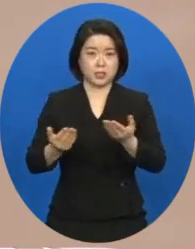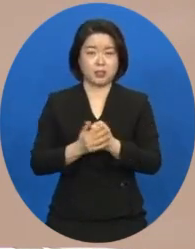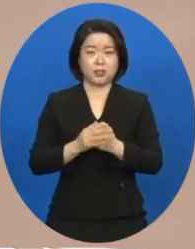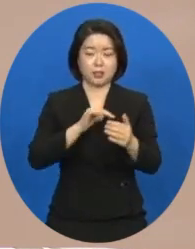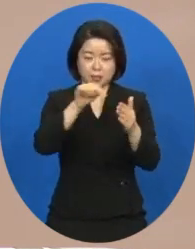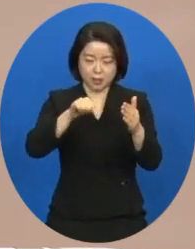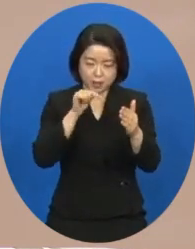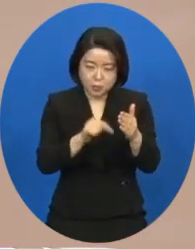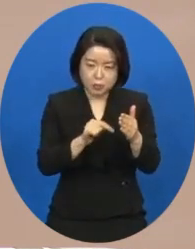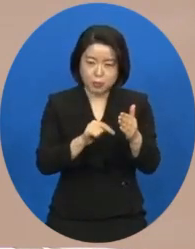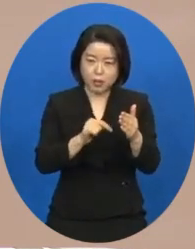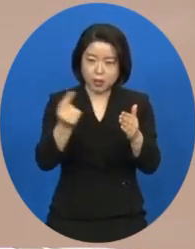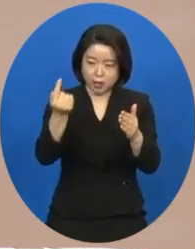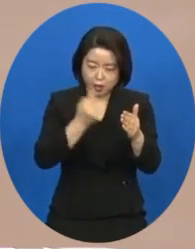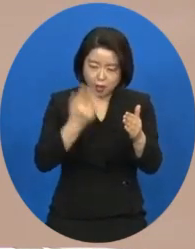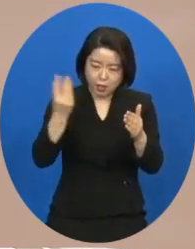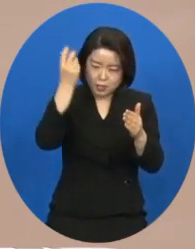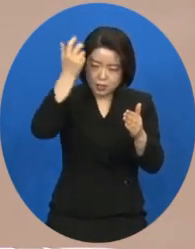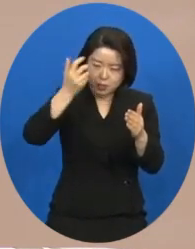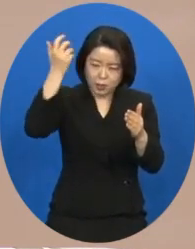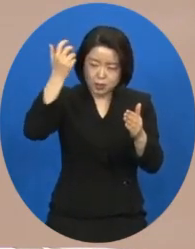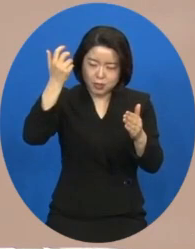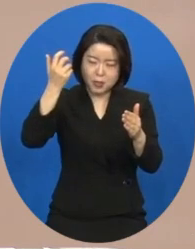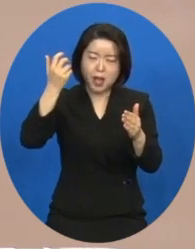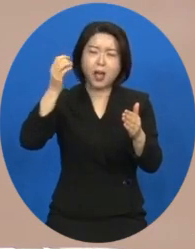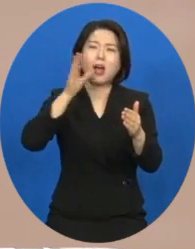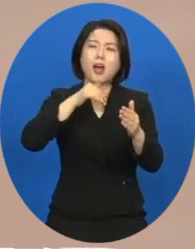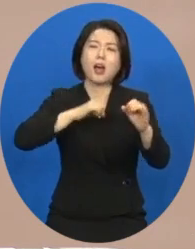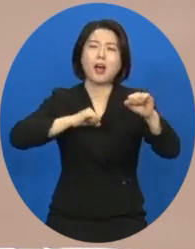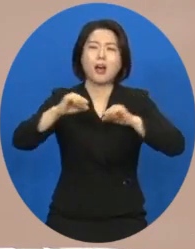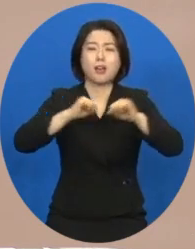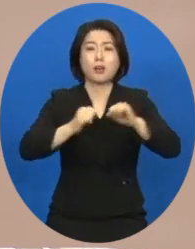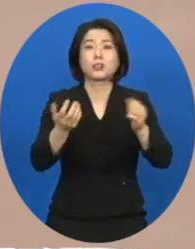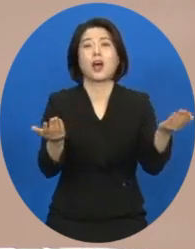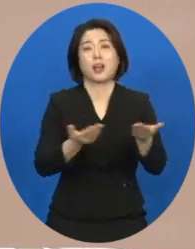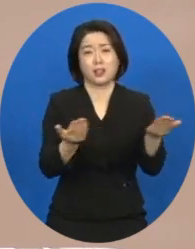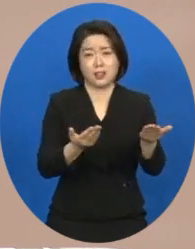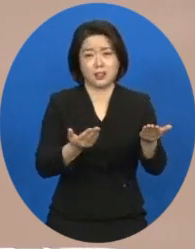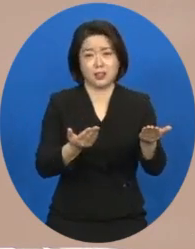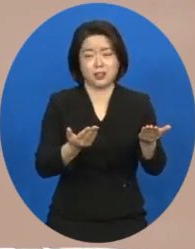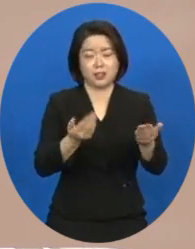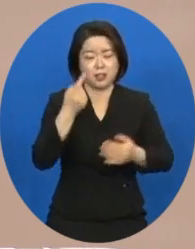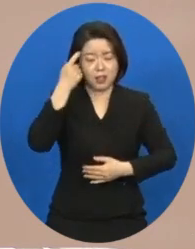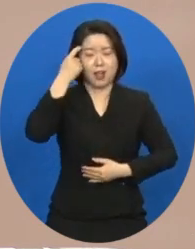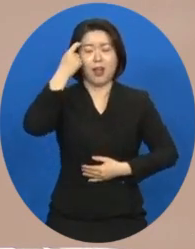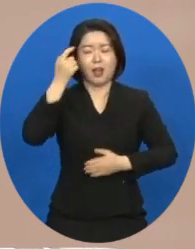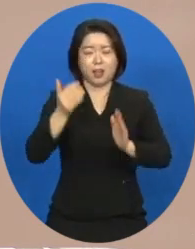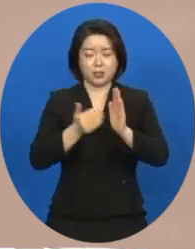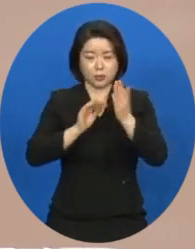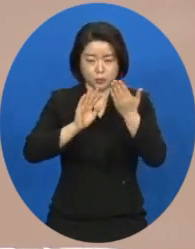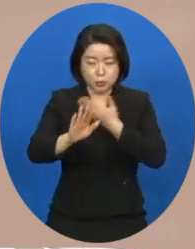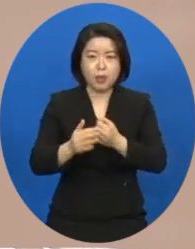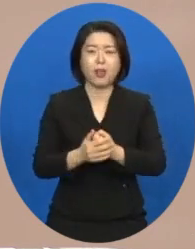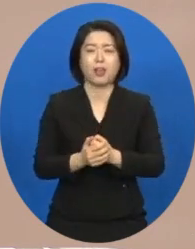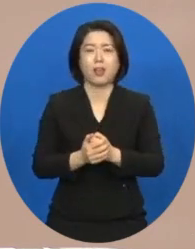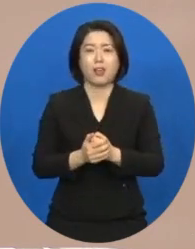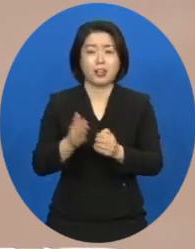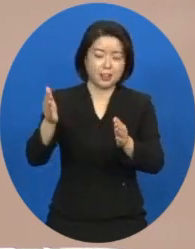안에 성령께서 역사하시는 일이구나. 그때부터 제가 예수님을